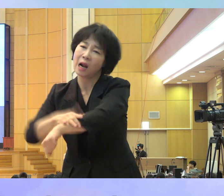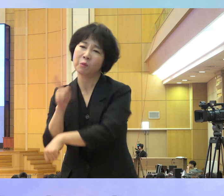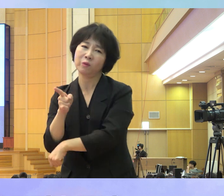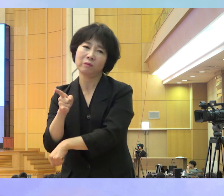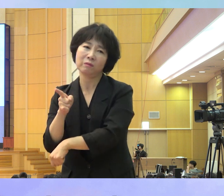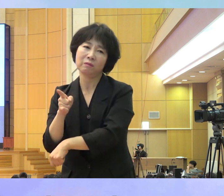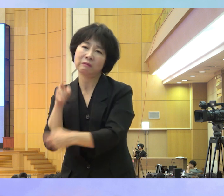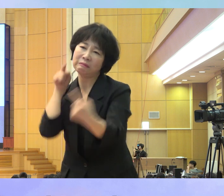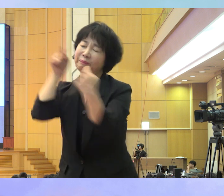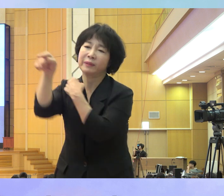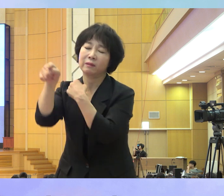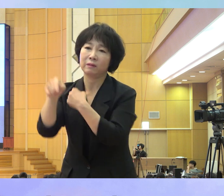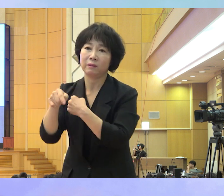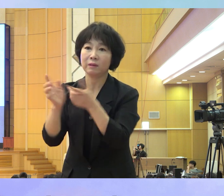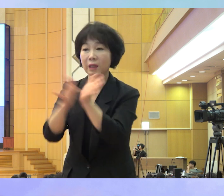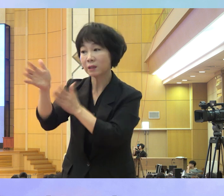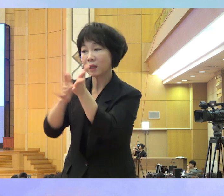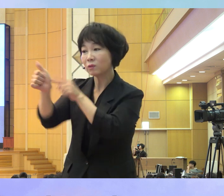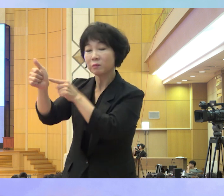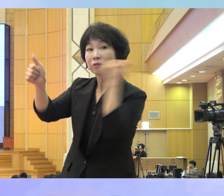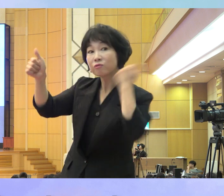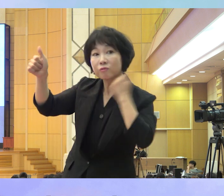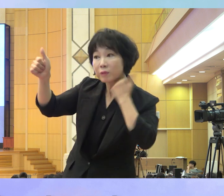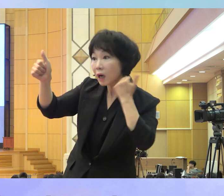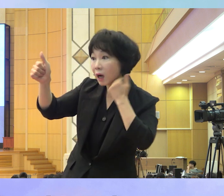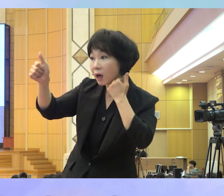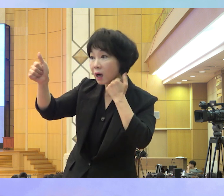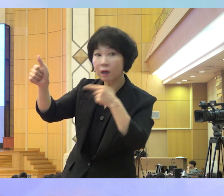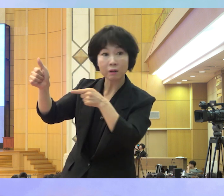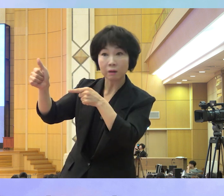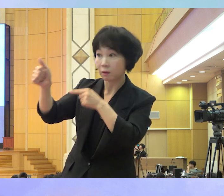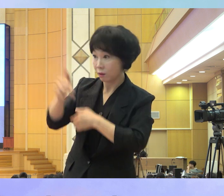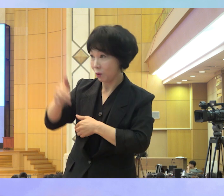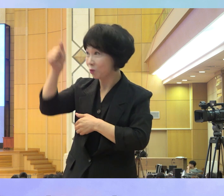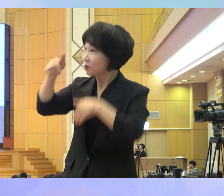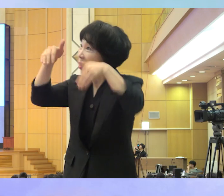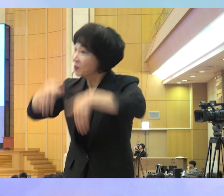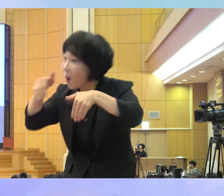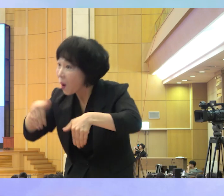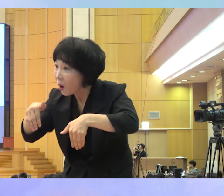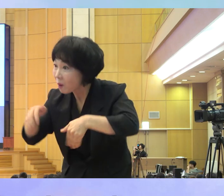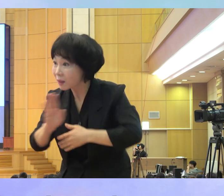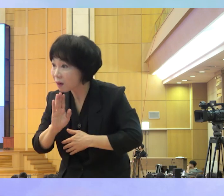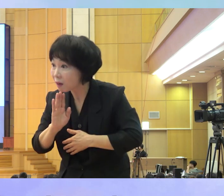진짜 뭐라고 해야 됩니까? 어린아이 신앙 중에 어린아이 신앙이라는 거예요.